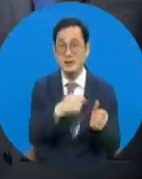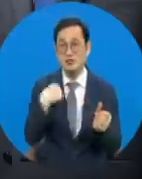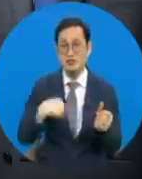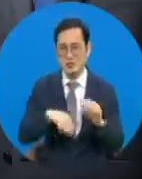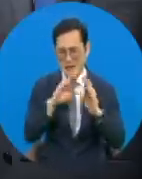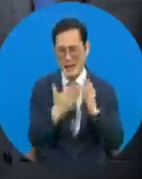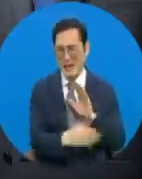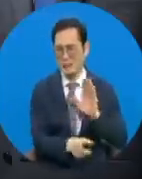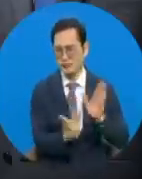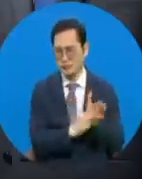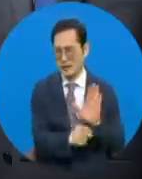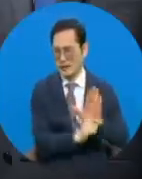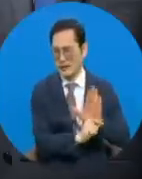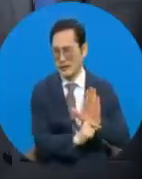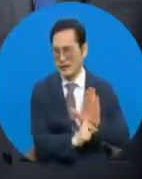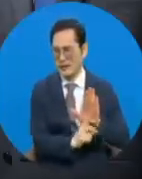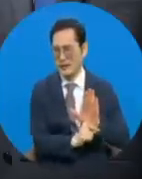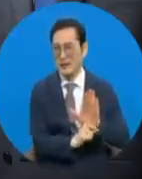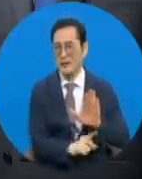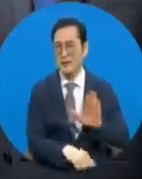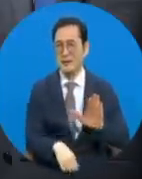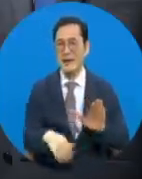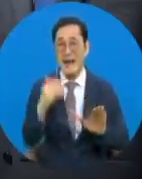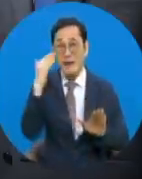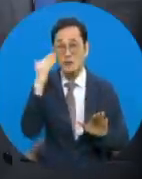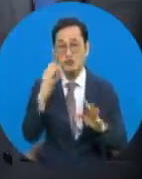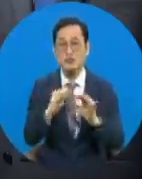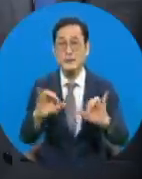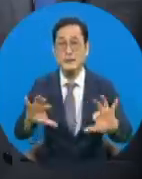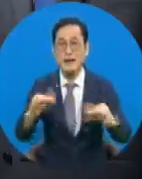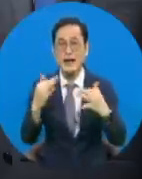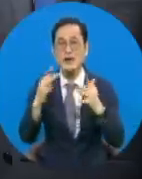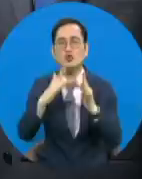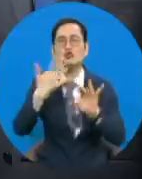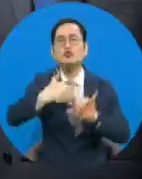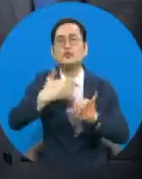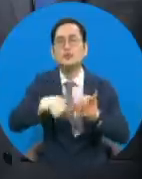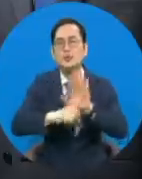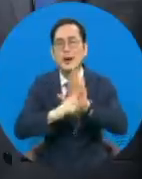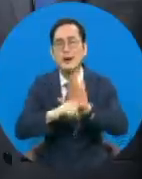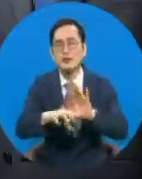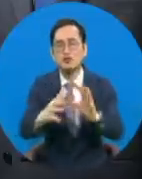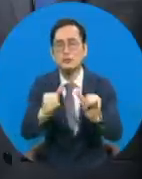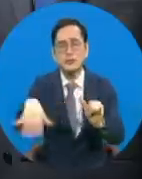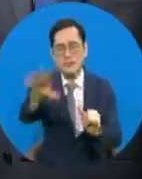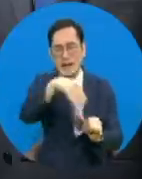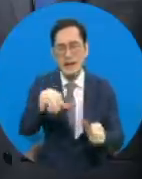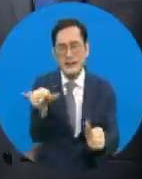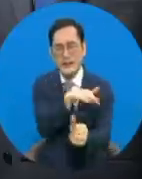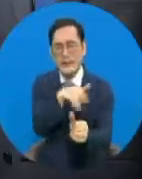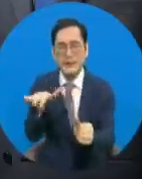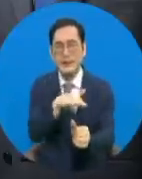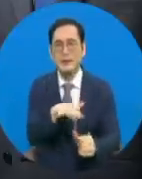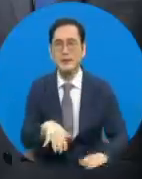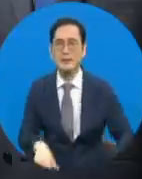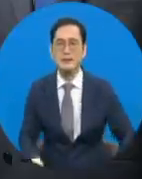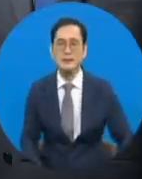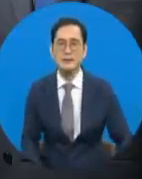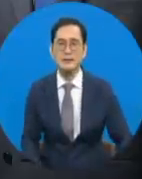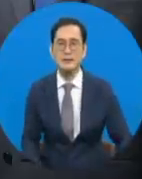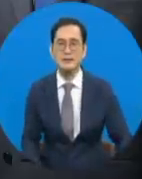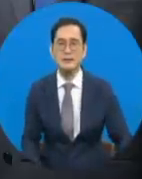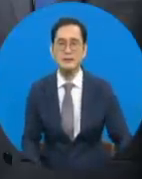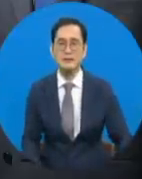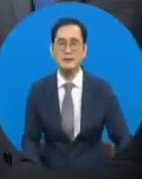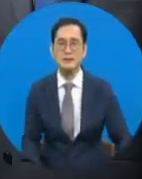다 한국 국민에게 알리는 그런 역할을 한 겁니다. 그리고 이제 민주당에서 지금 균형 얘기를 많이